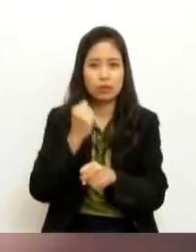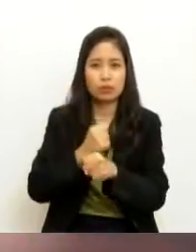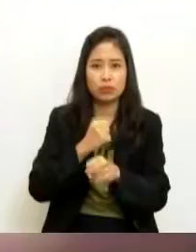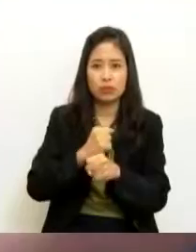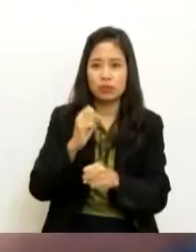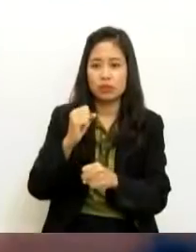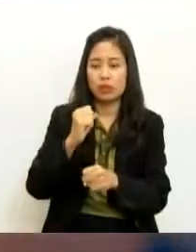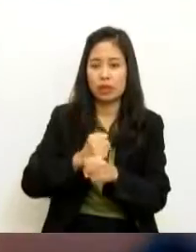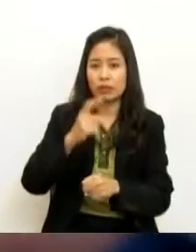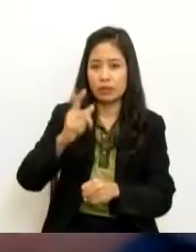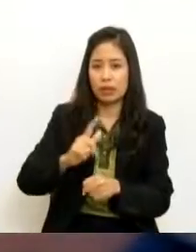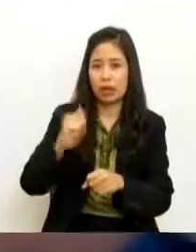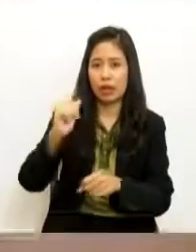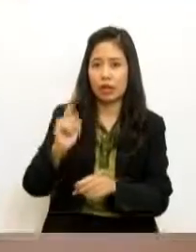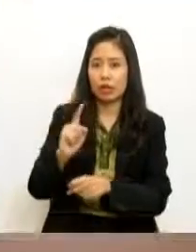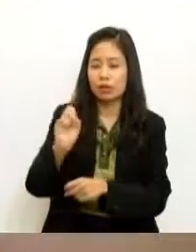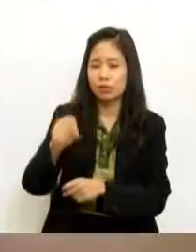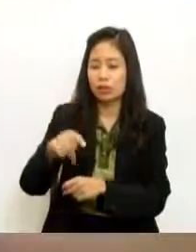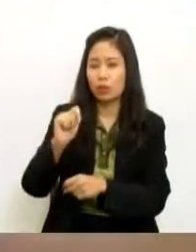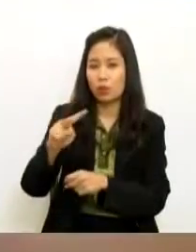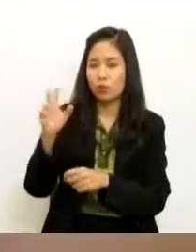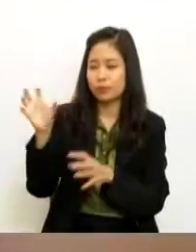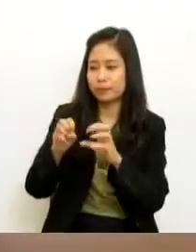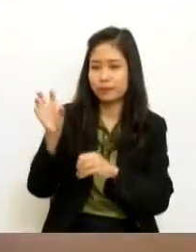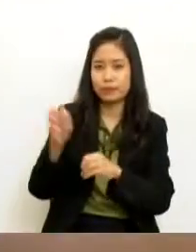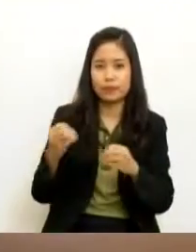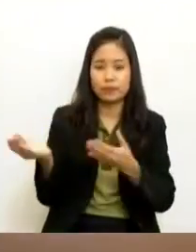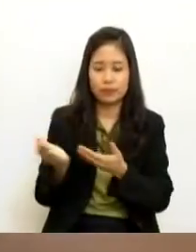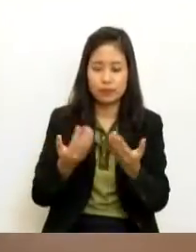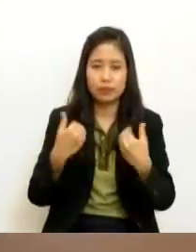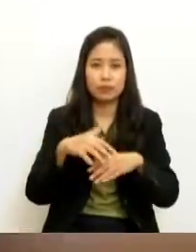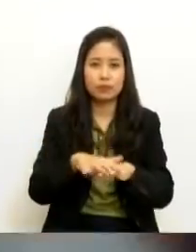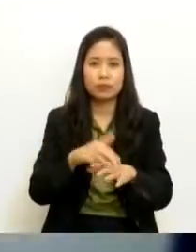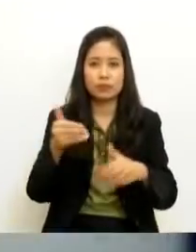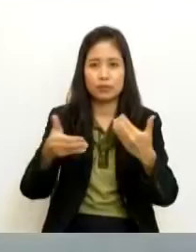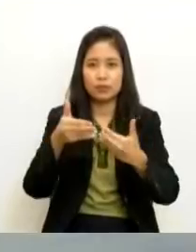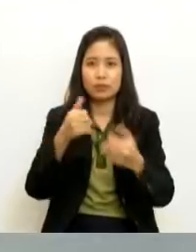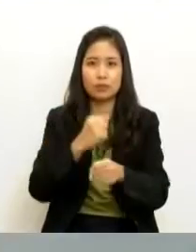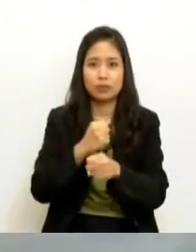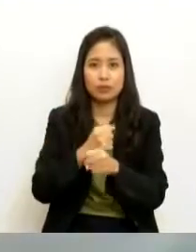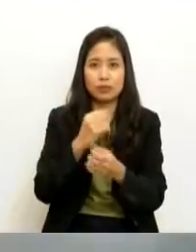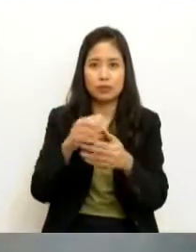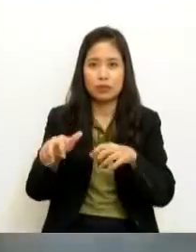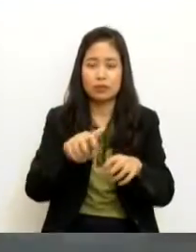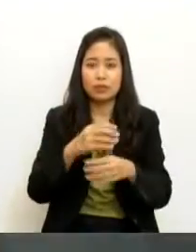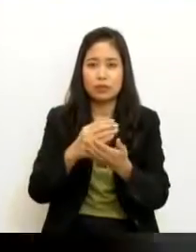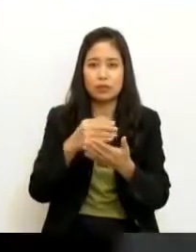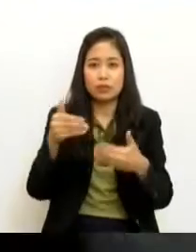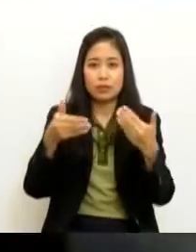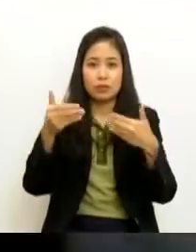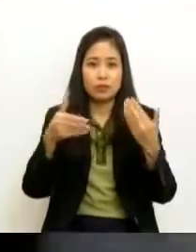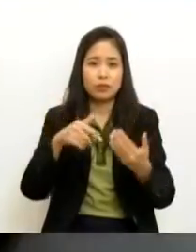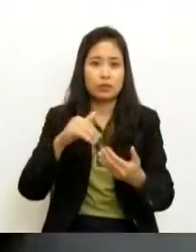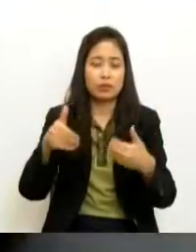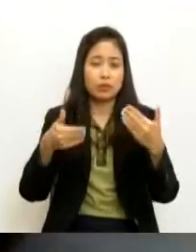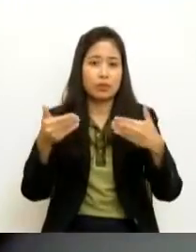ฐ.เพราะว่าเยาวชนที่จะมาร่วมโครงการเนี่ยก็เป็นเยาวชนที่เราต้องมีการคัดเลือกแล้วก็มีการเป็นที่ยอมรับของทุ